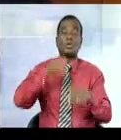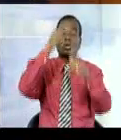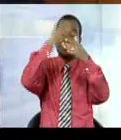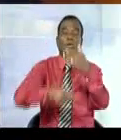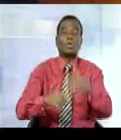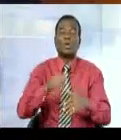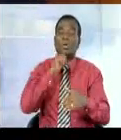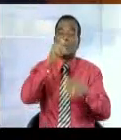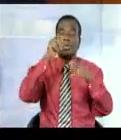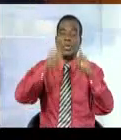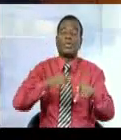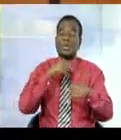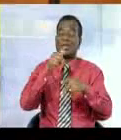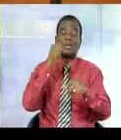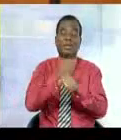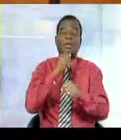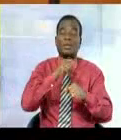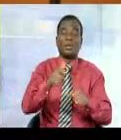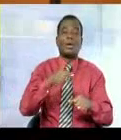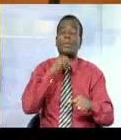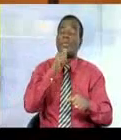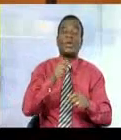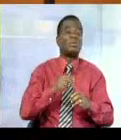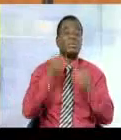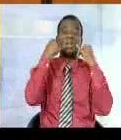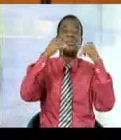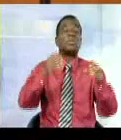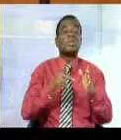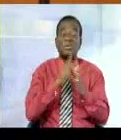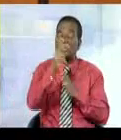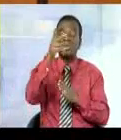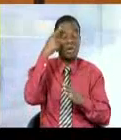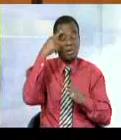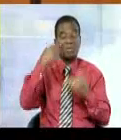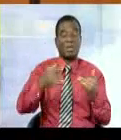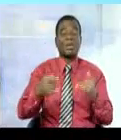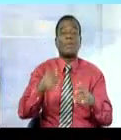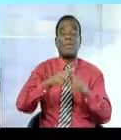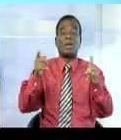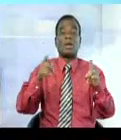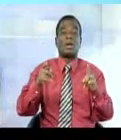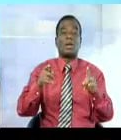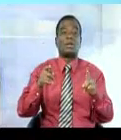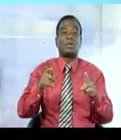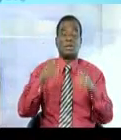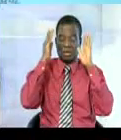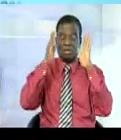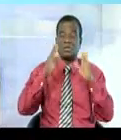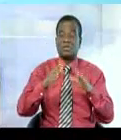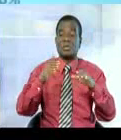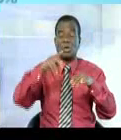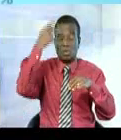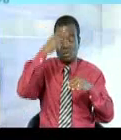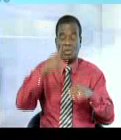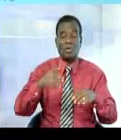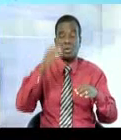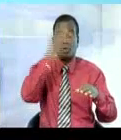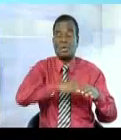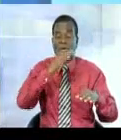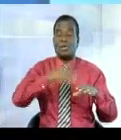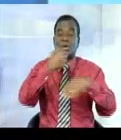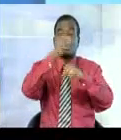les panélistes sont unanimes. Pas de données fiables en ce moment. Ils indiquent cependant que la stabilité politique favorise la